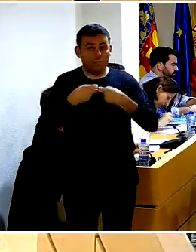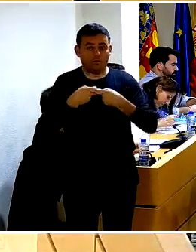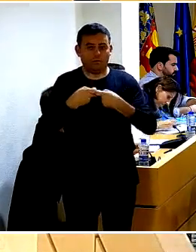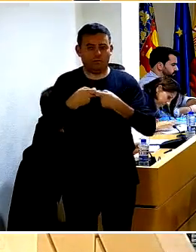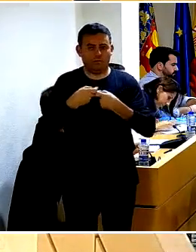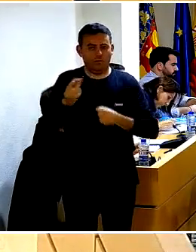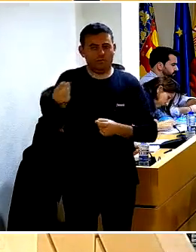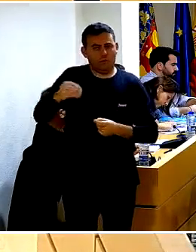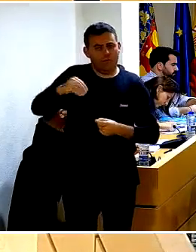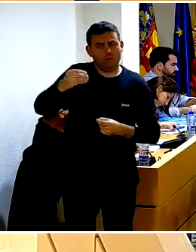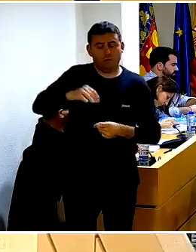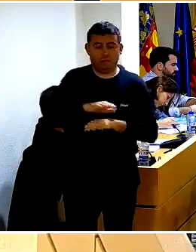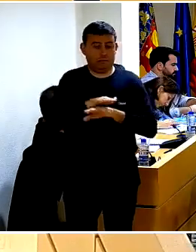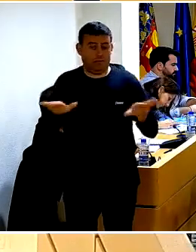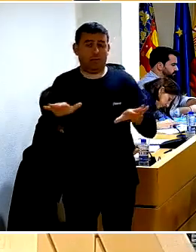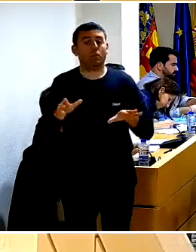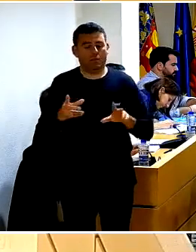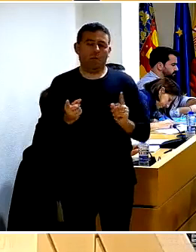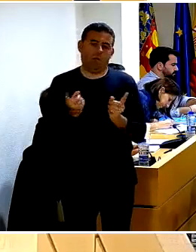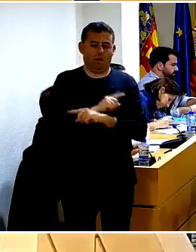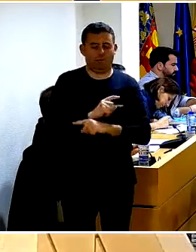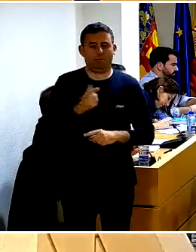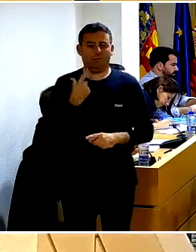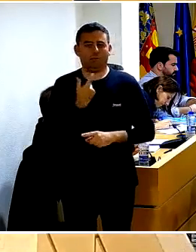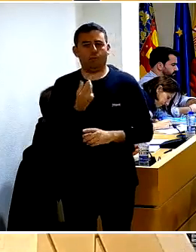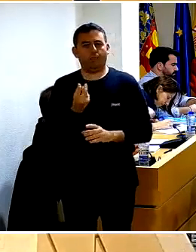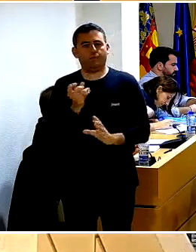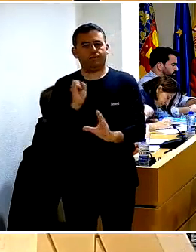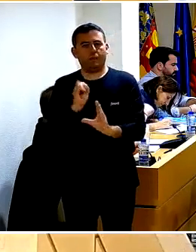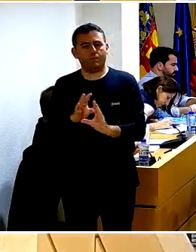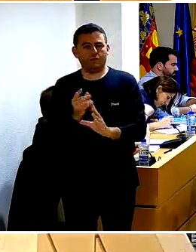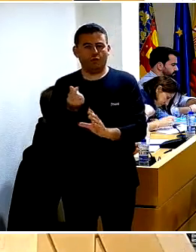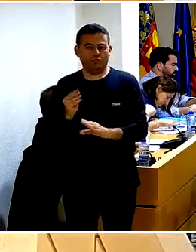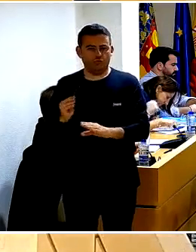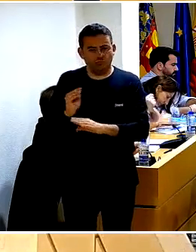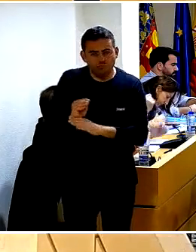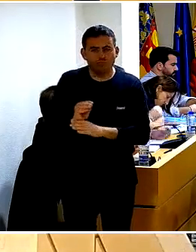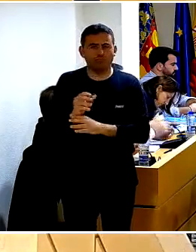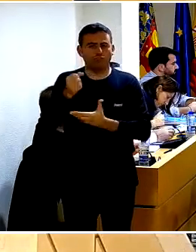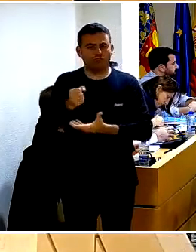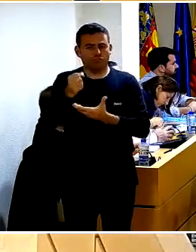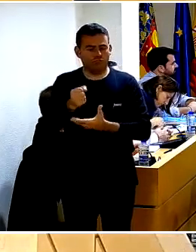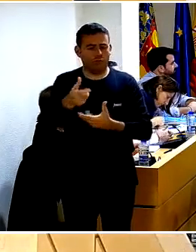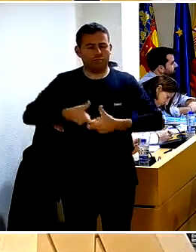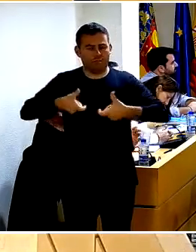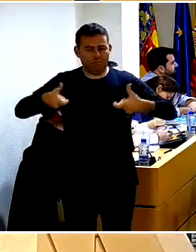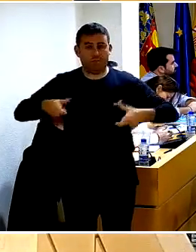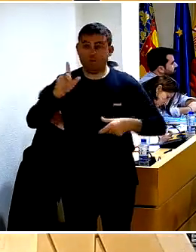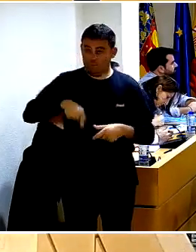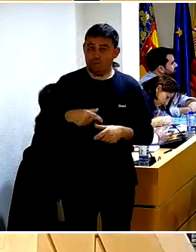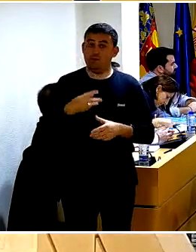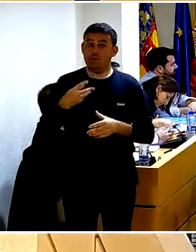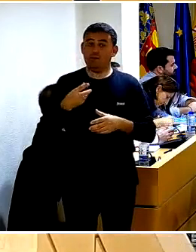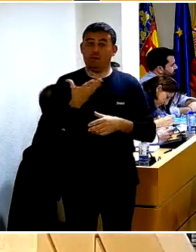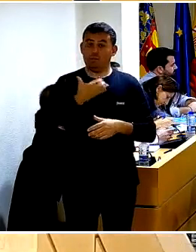inversions. Estem cobrint necessitats bàsiques de les persones i estem augmentant la incorporació de més personals per als serveis